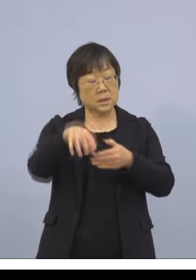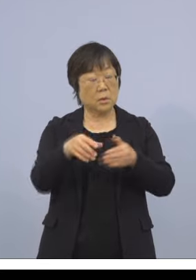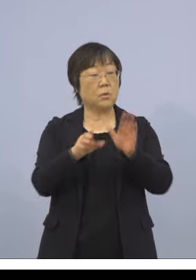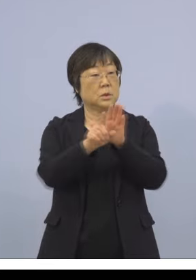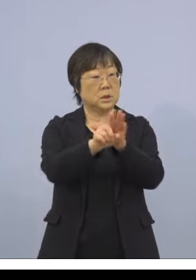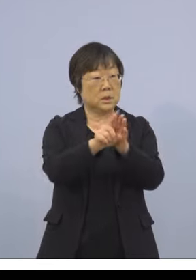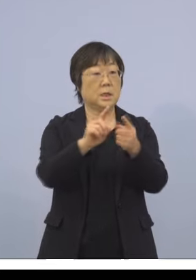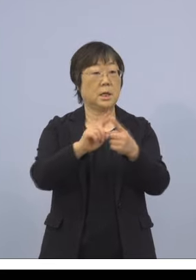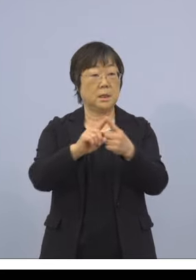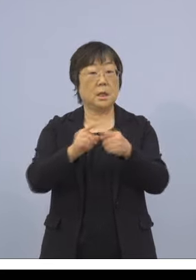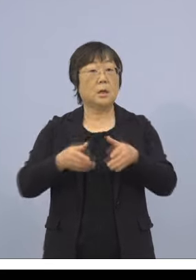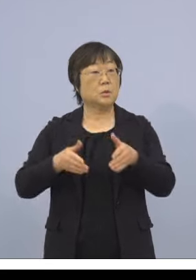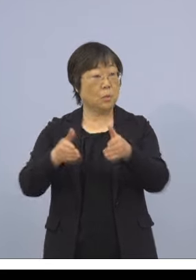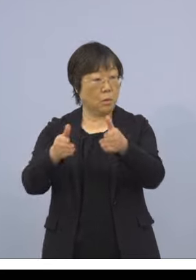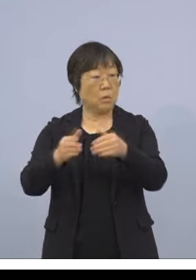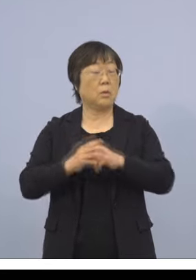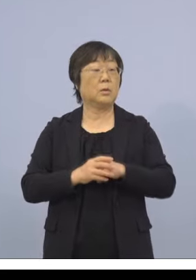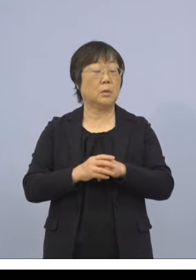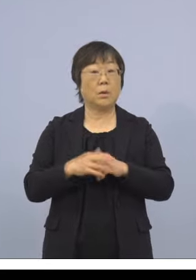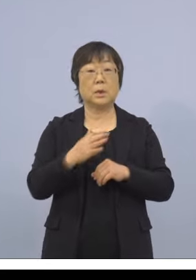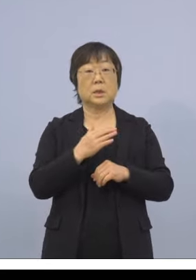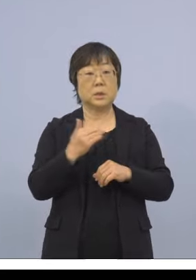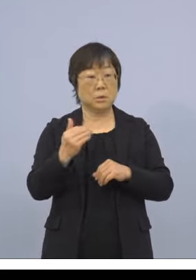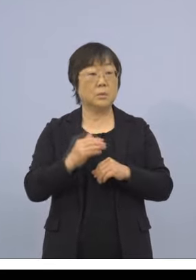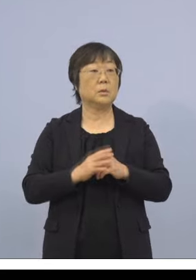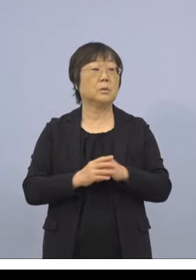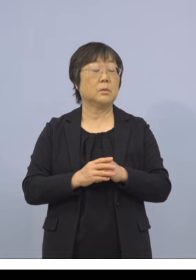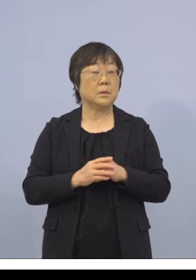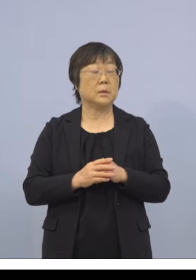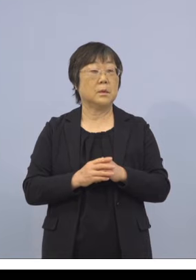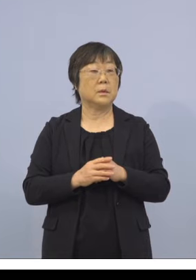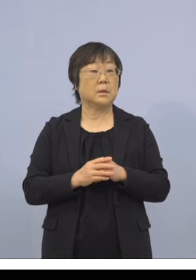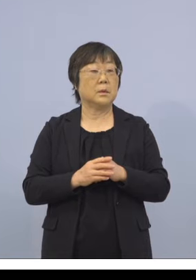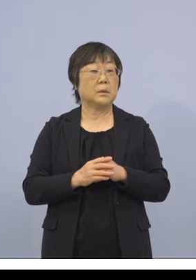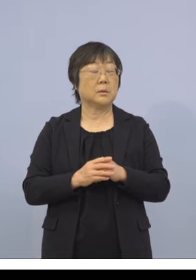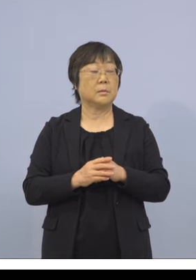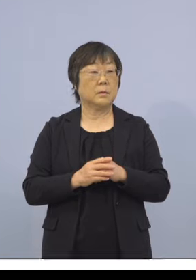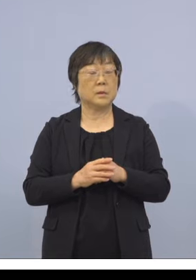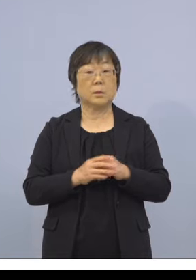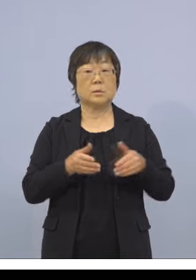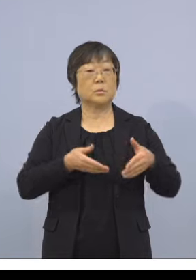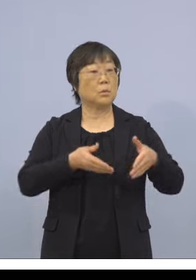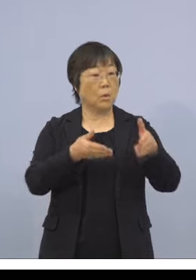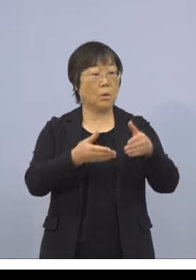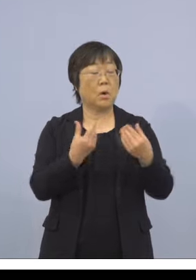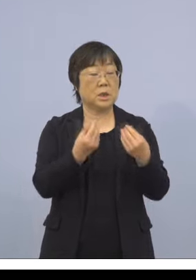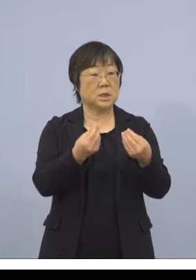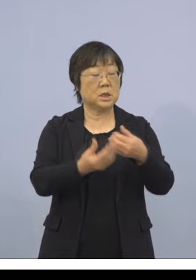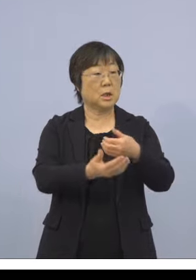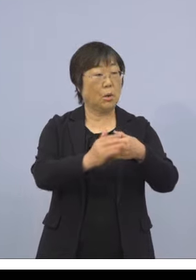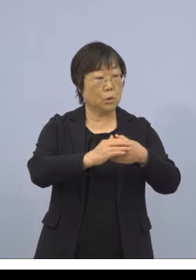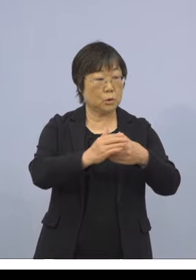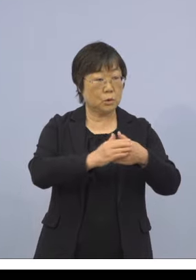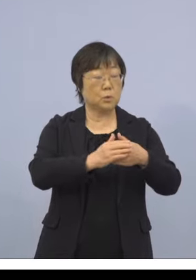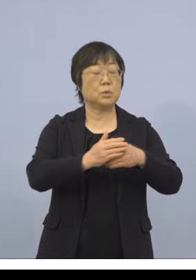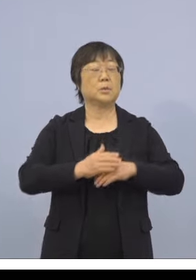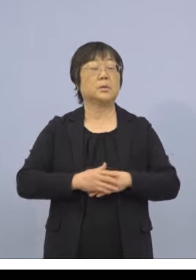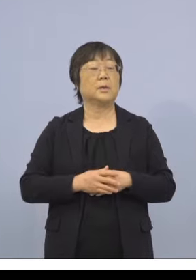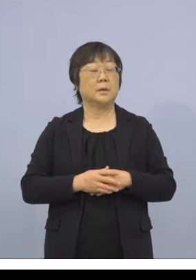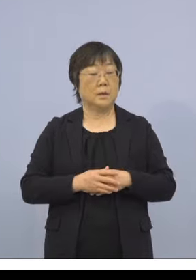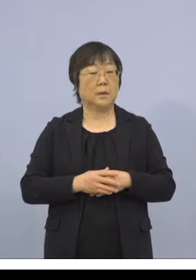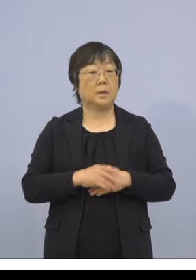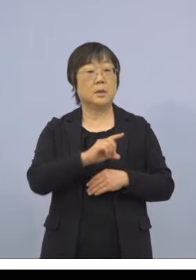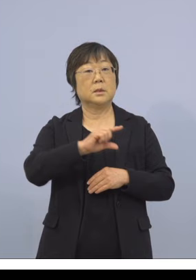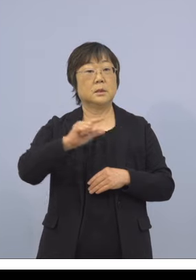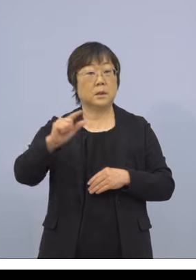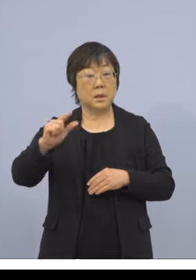路、また私どものですね、今ある道路の維持補修